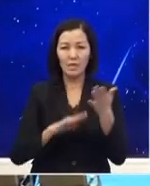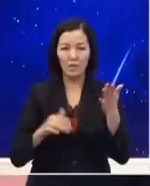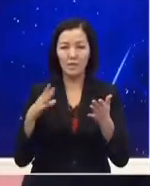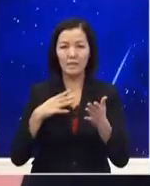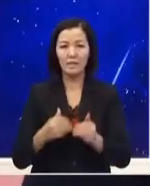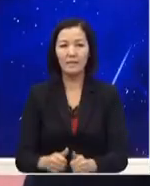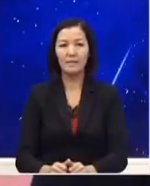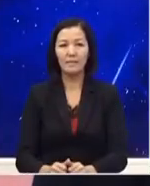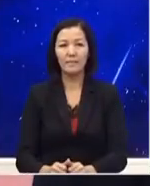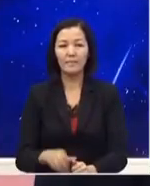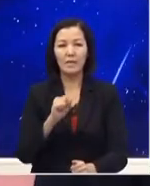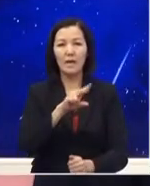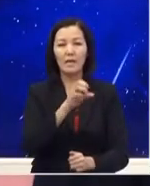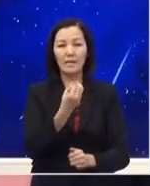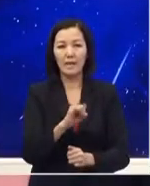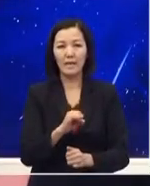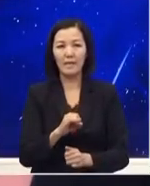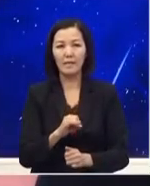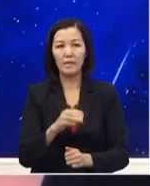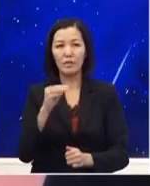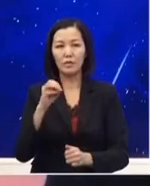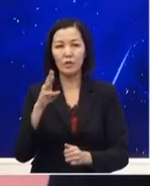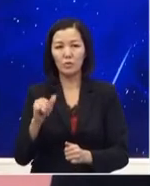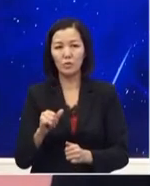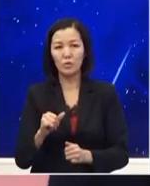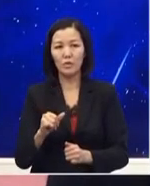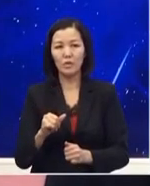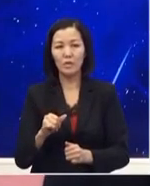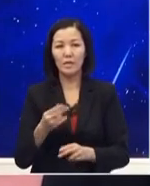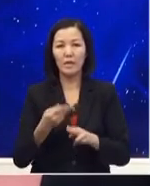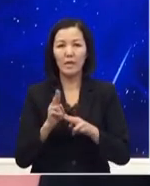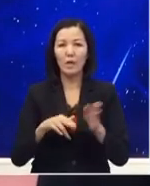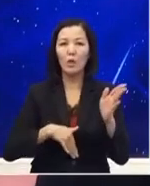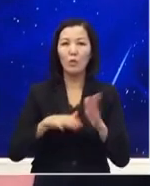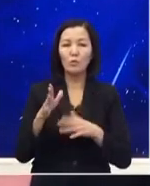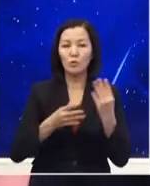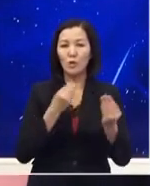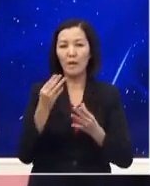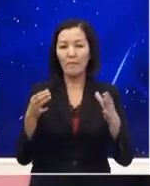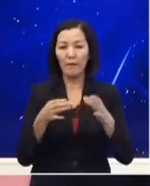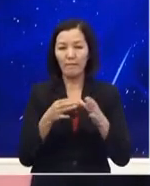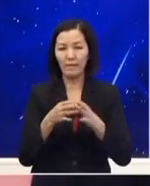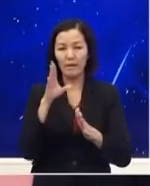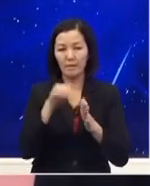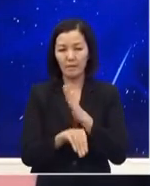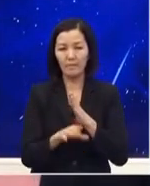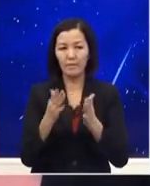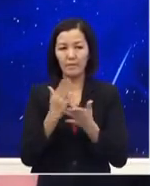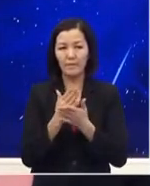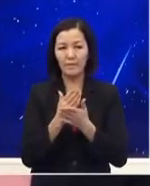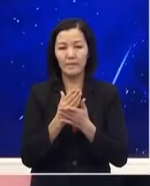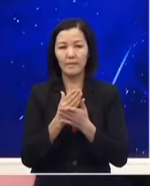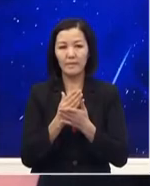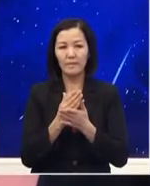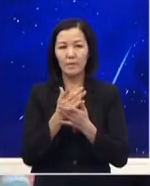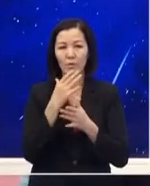болады. Алтай, Қуаныш, жетісу командалар жақсы ойыншылар құрамында жақсы ойыншылар ойнайды.